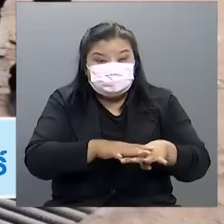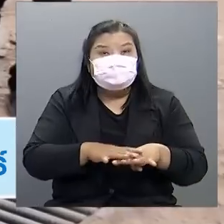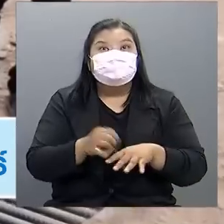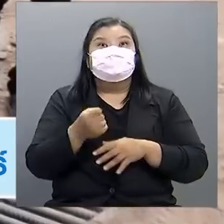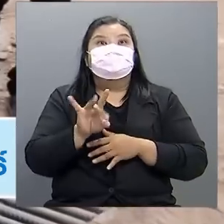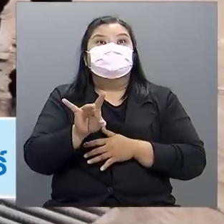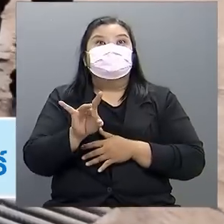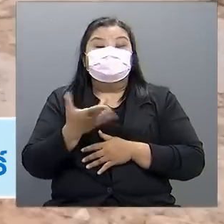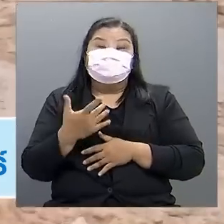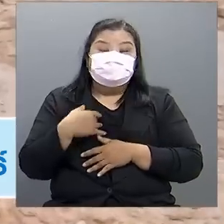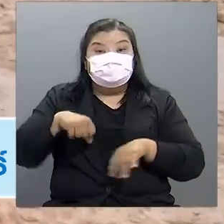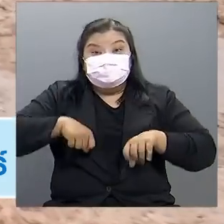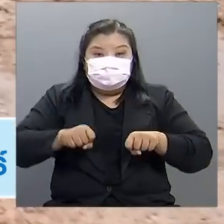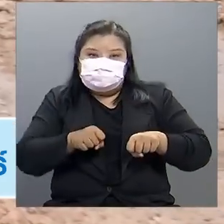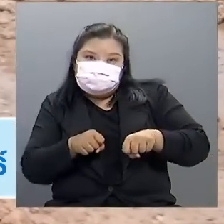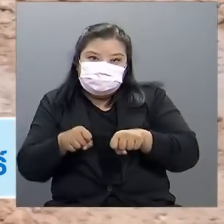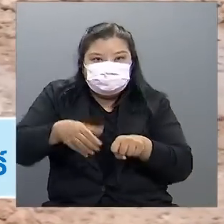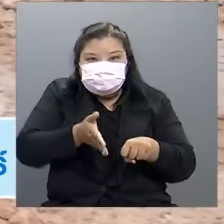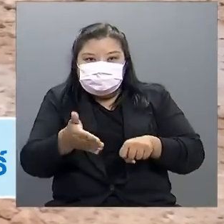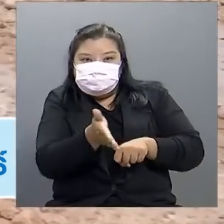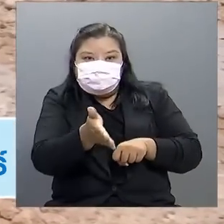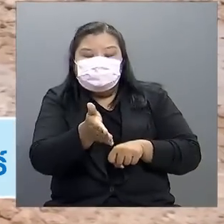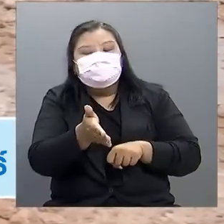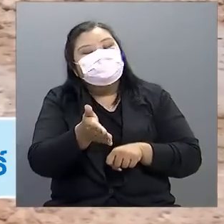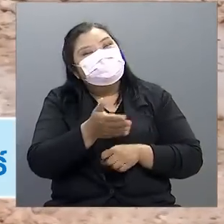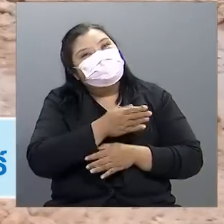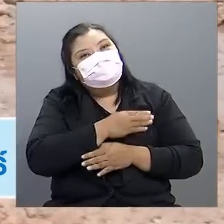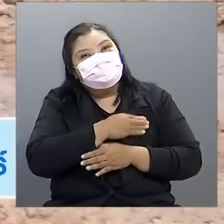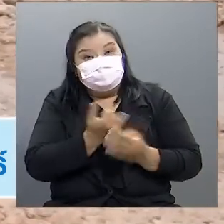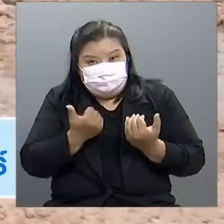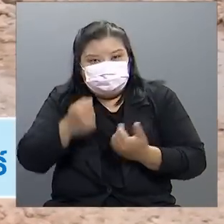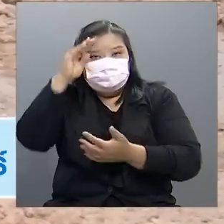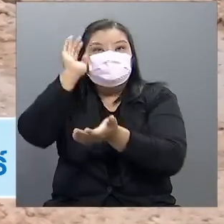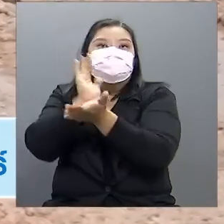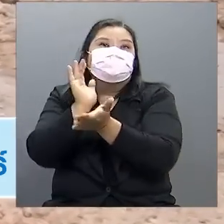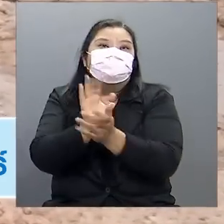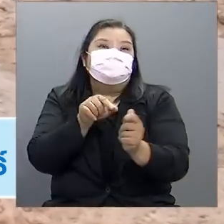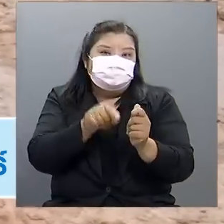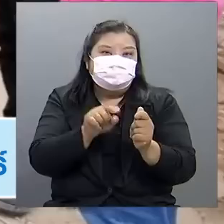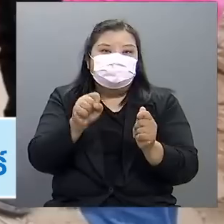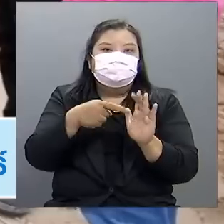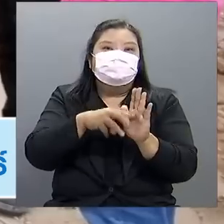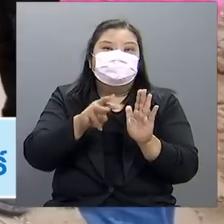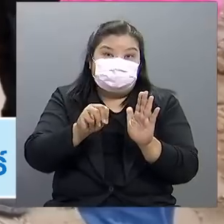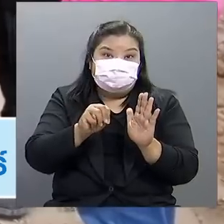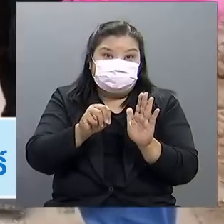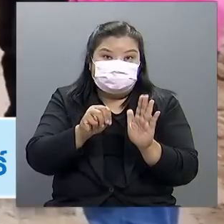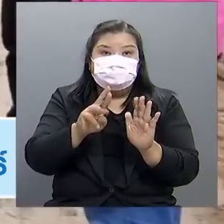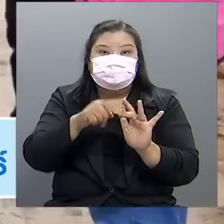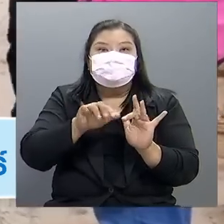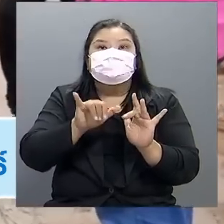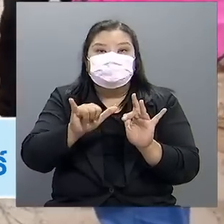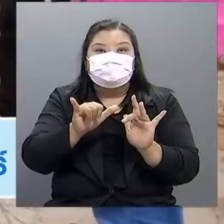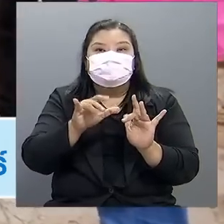ล่าสุดเจ้านาที่ชุดสื่บสวรสถานีตำรผทร 300 ยอดค่ะนำกำลังเร่งติดตามตัว